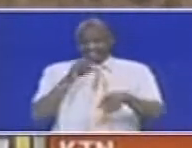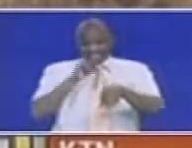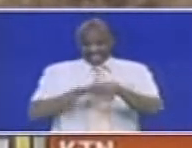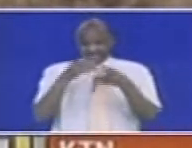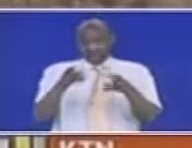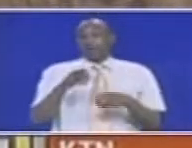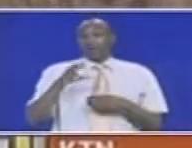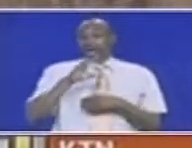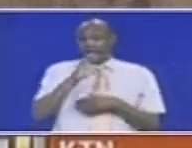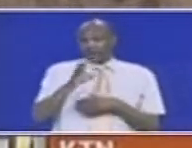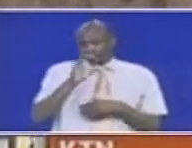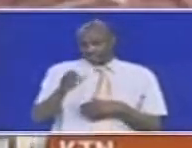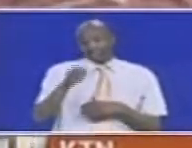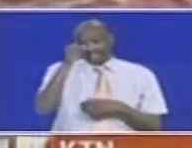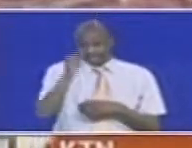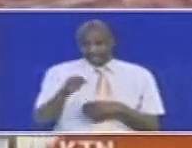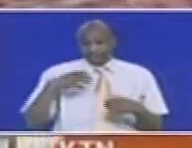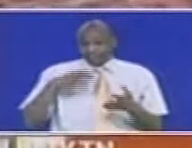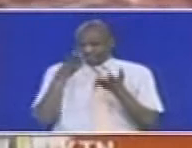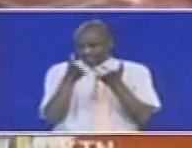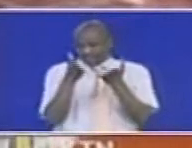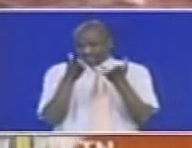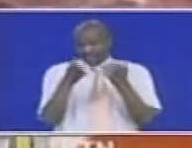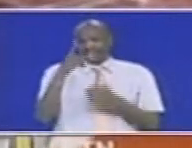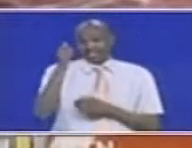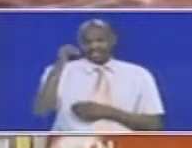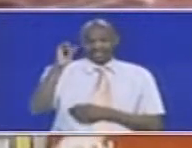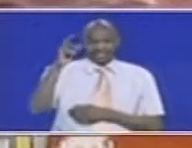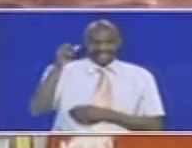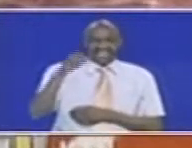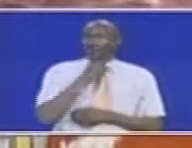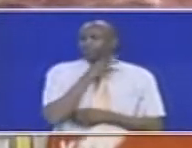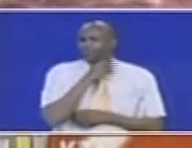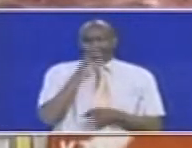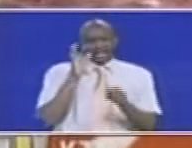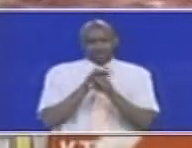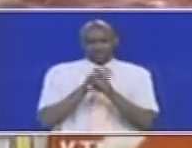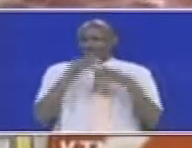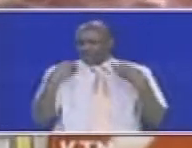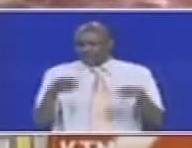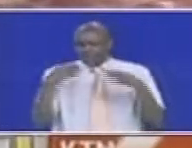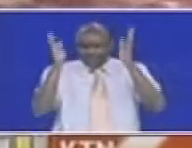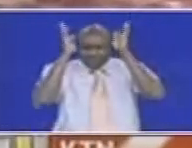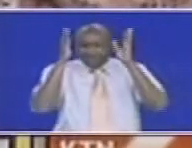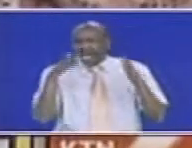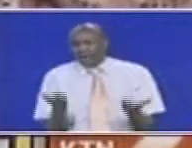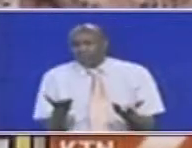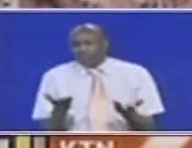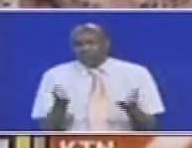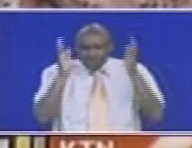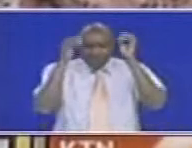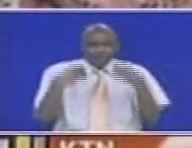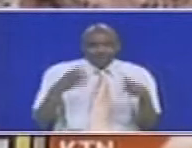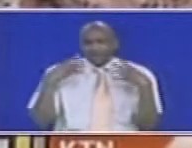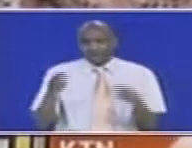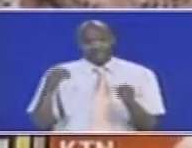wa kaunti ya Kajiado, hasa katika miji ya Isinya na Kitengela, wamekuwa kilalama kuhusu kupotea kwa punda wao katika hali ya kutatanisha, ambao wengi